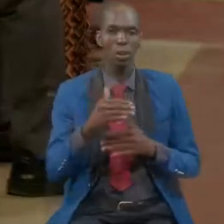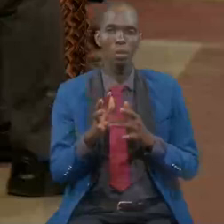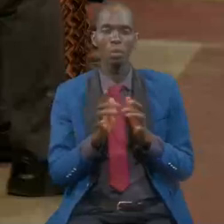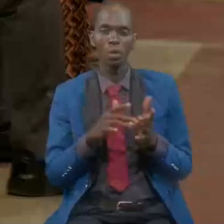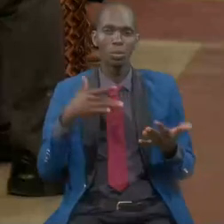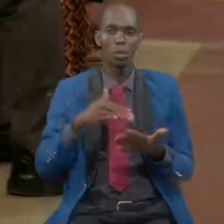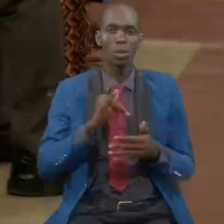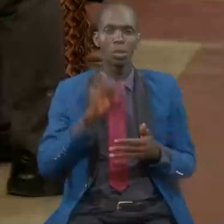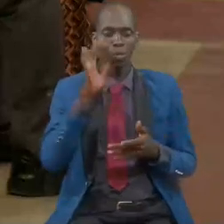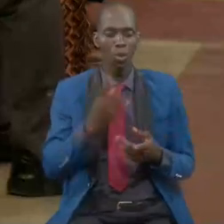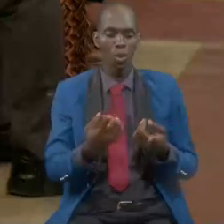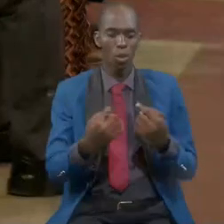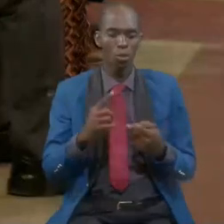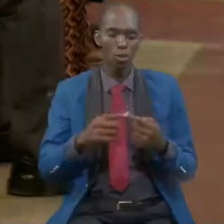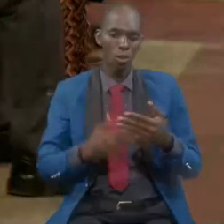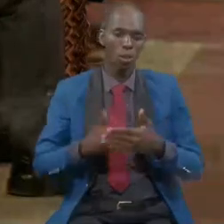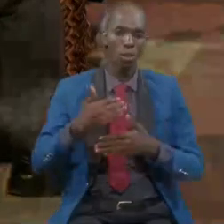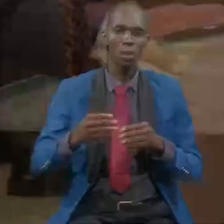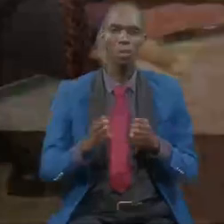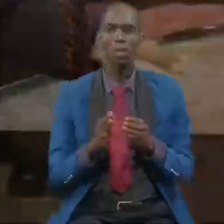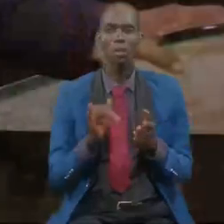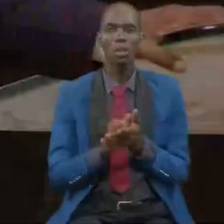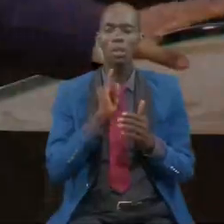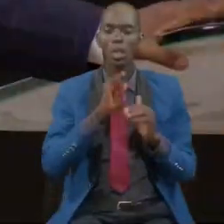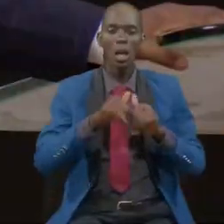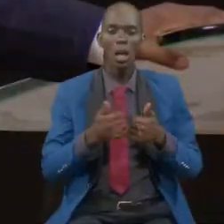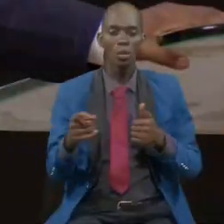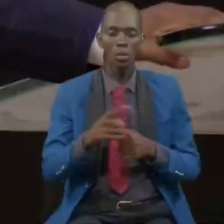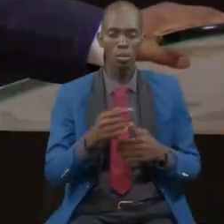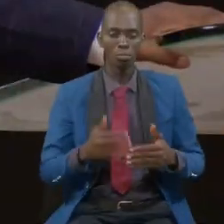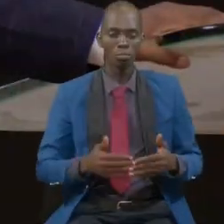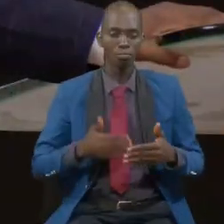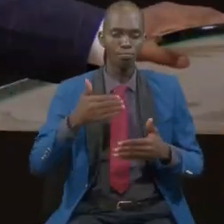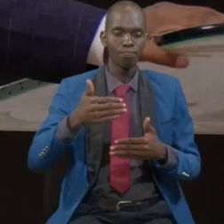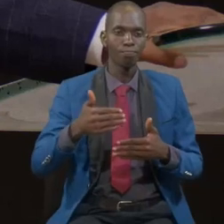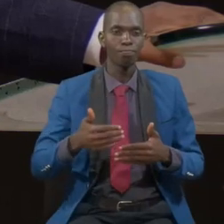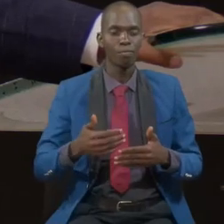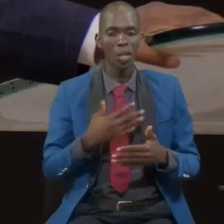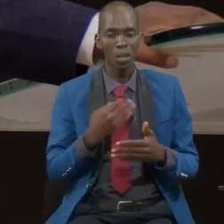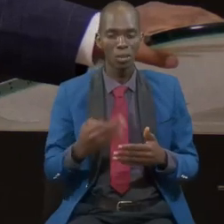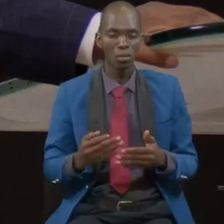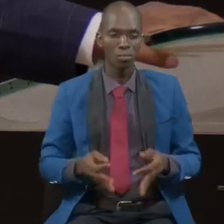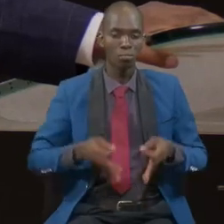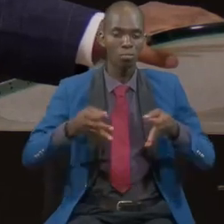à l'autre étude biblique, je serai à l'autre réunion. C'est ainsi, il procrastine,